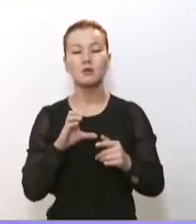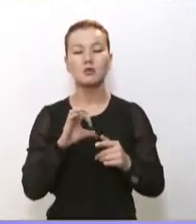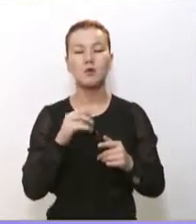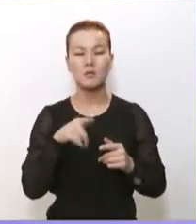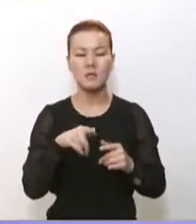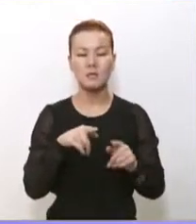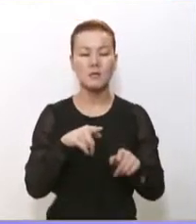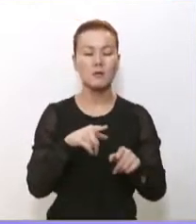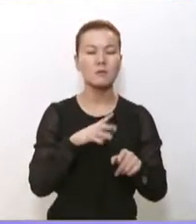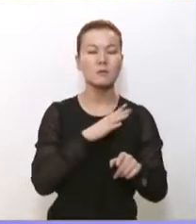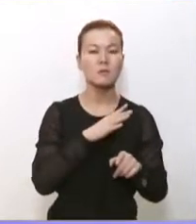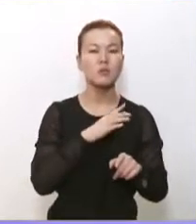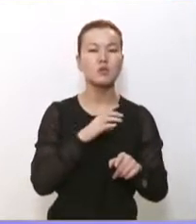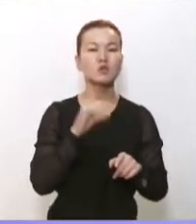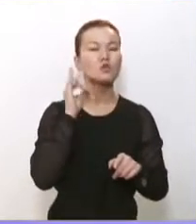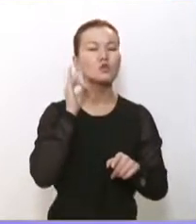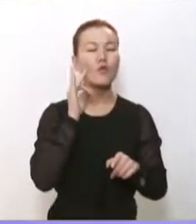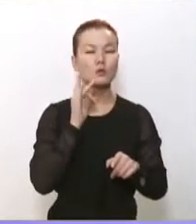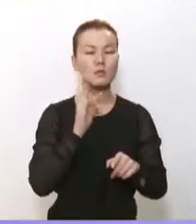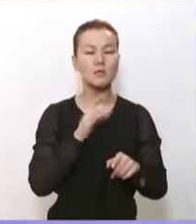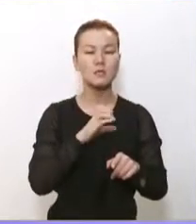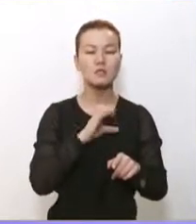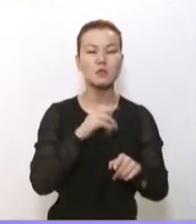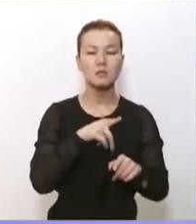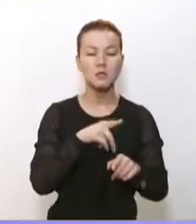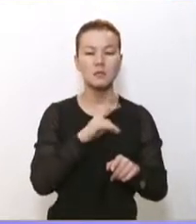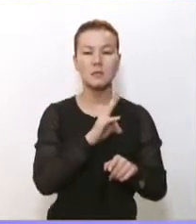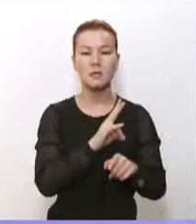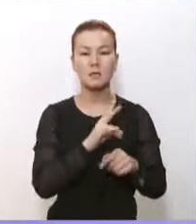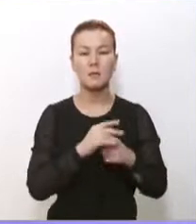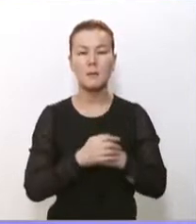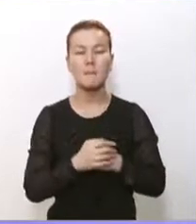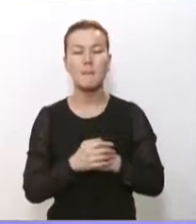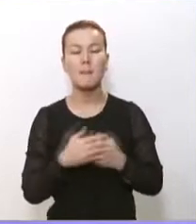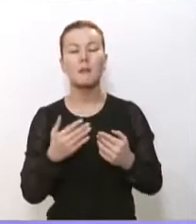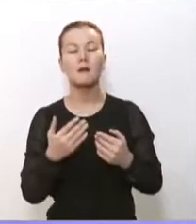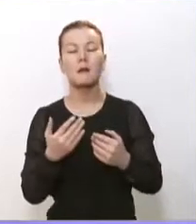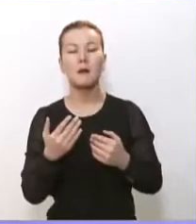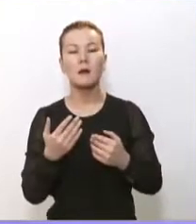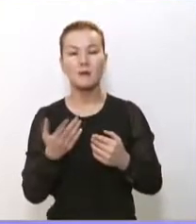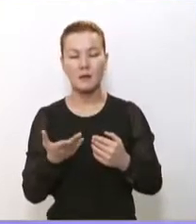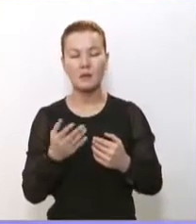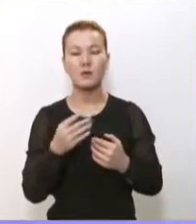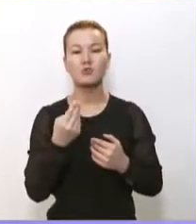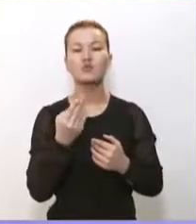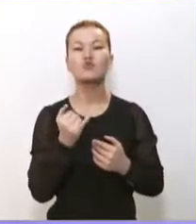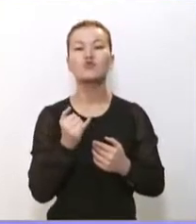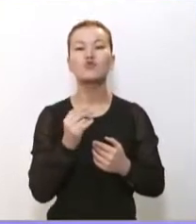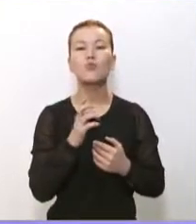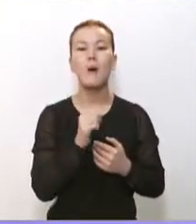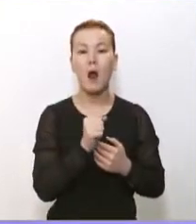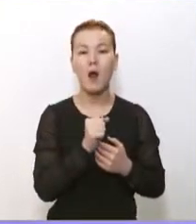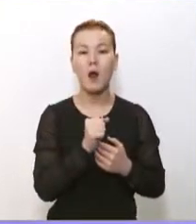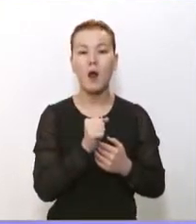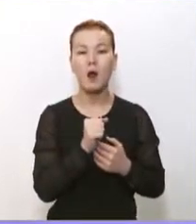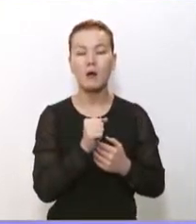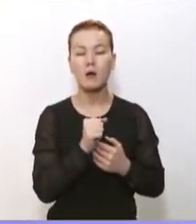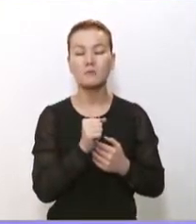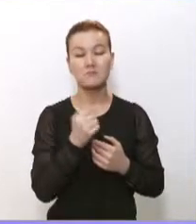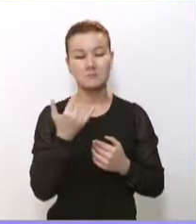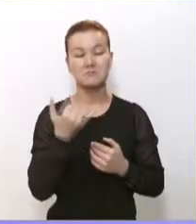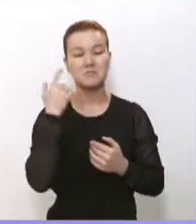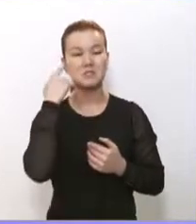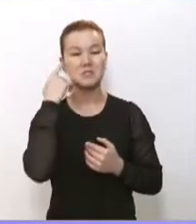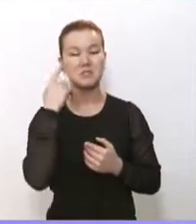стоял звонкий согласный звук «н». Итак, шуба. Теперь